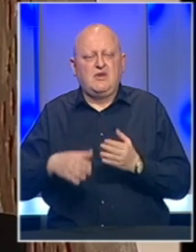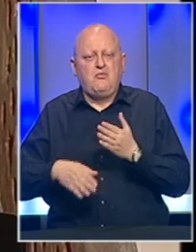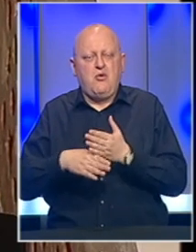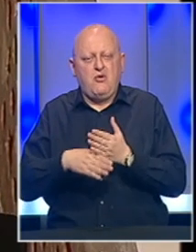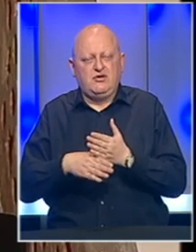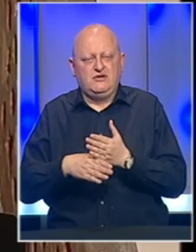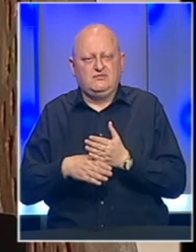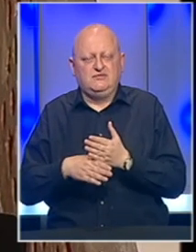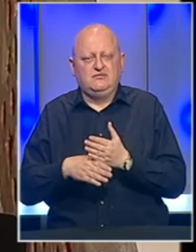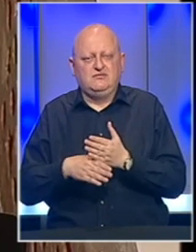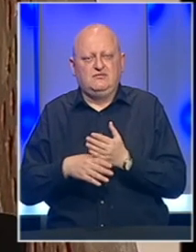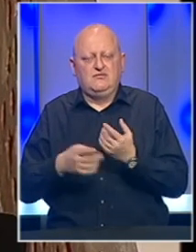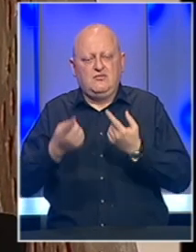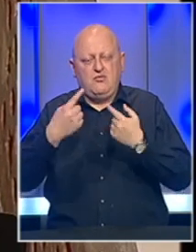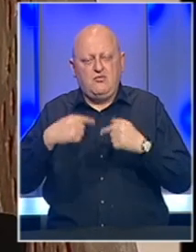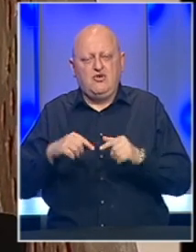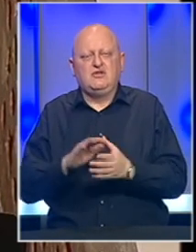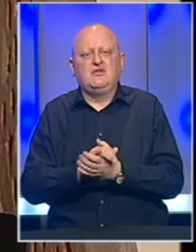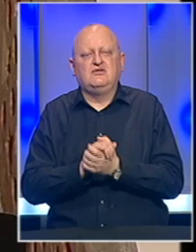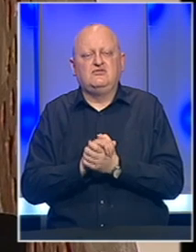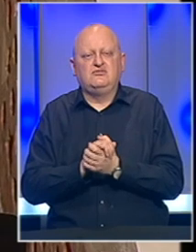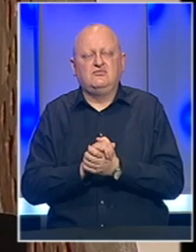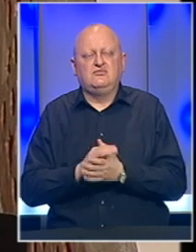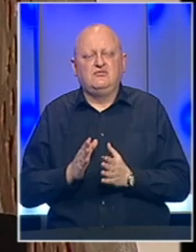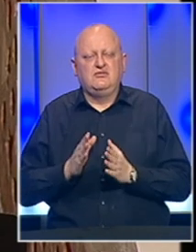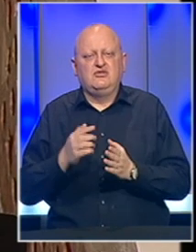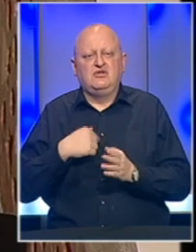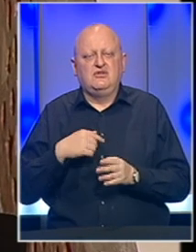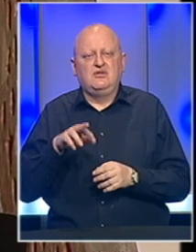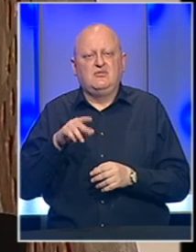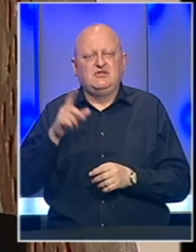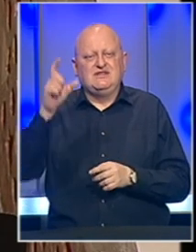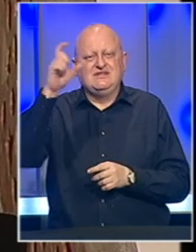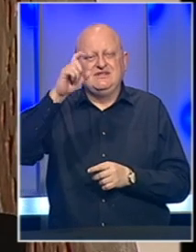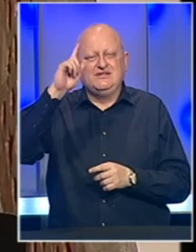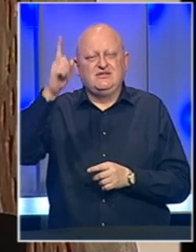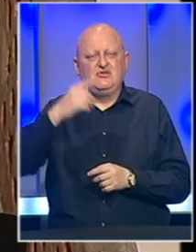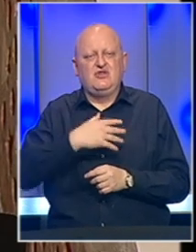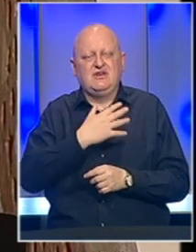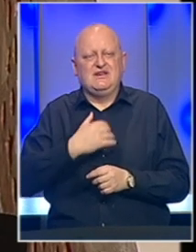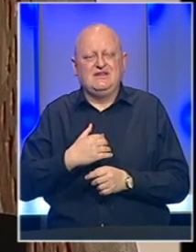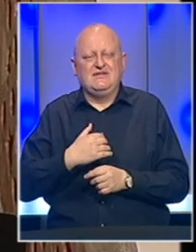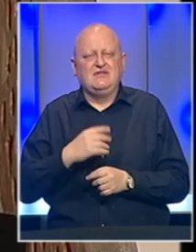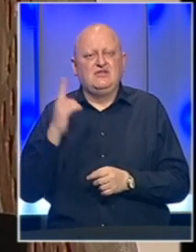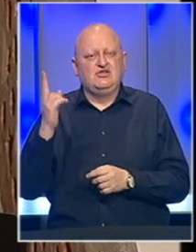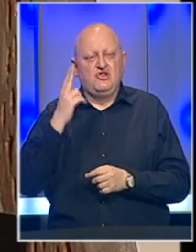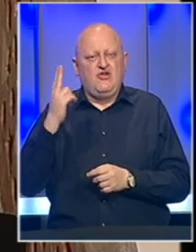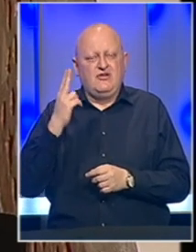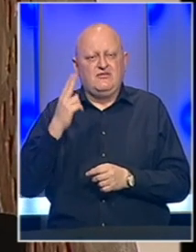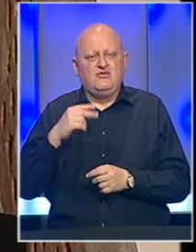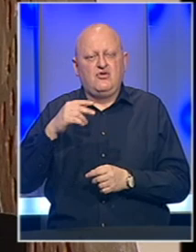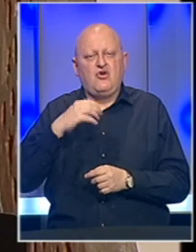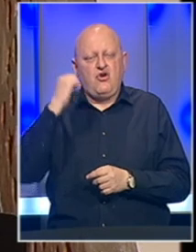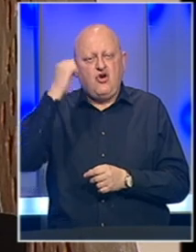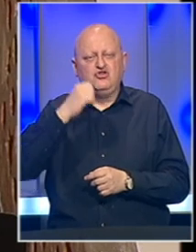pomoći. Posebne čestitke upućujem našoj braći u Srbiji, Hrvatskoj, Sloveniji,